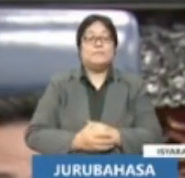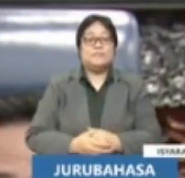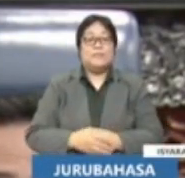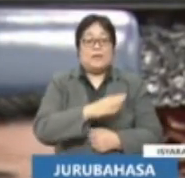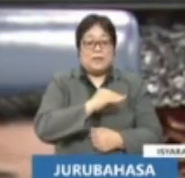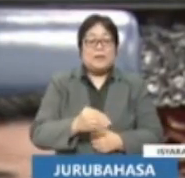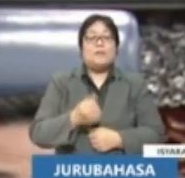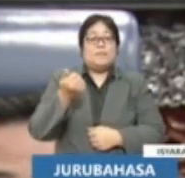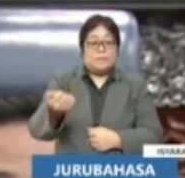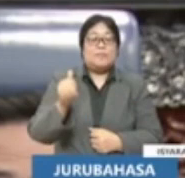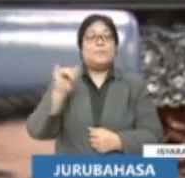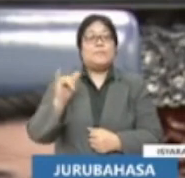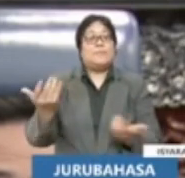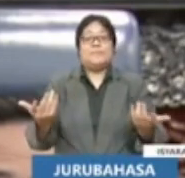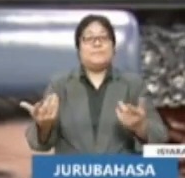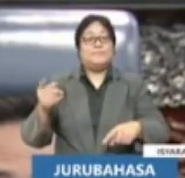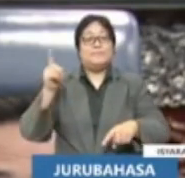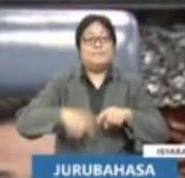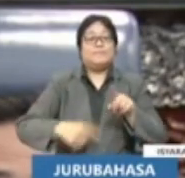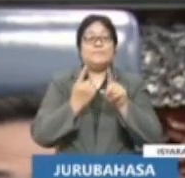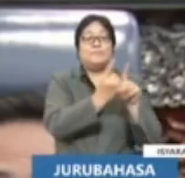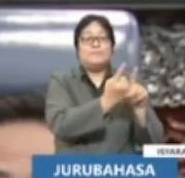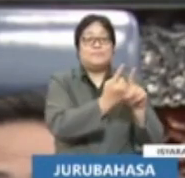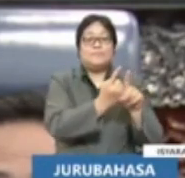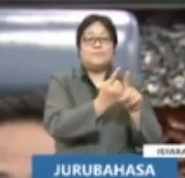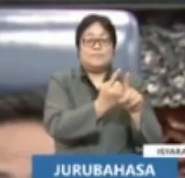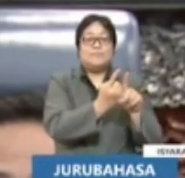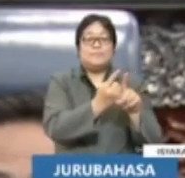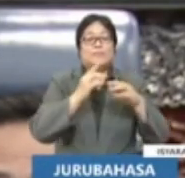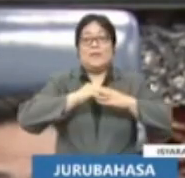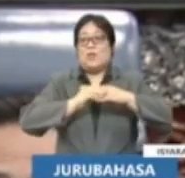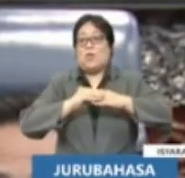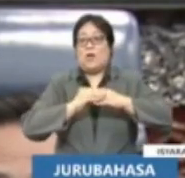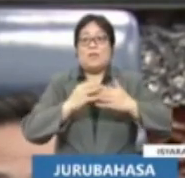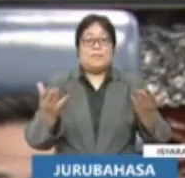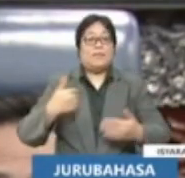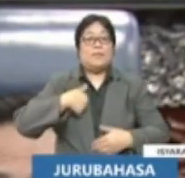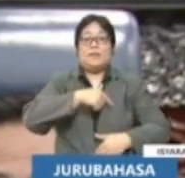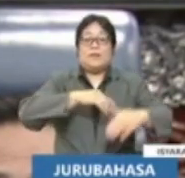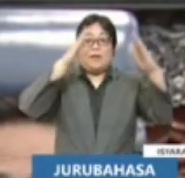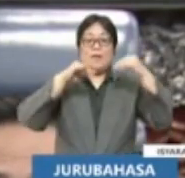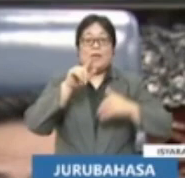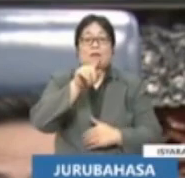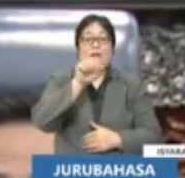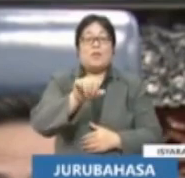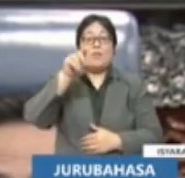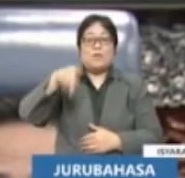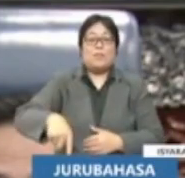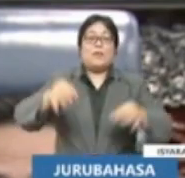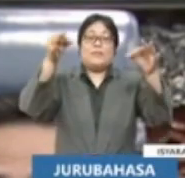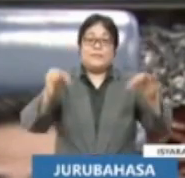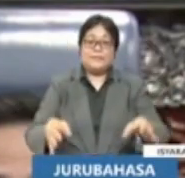langsung. Dan beliau juga tidak dapat mematuhi kelonggaran tersebut. So kita harap Tan Sri Yang Ketua